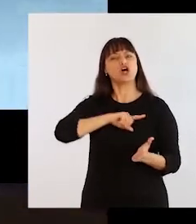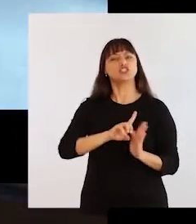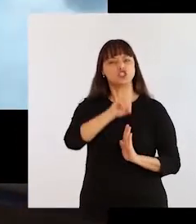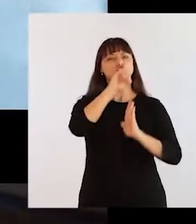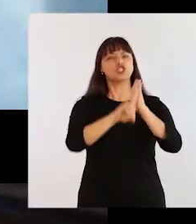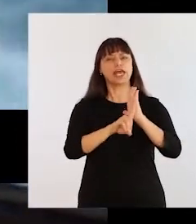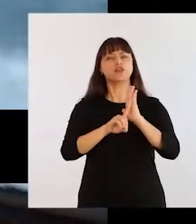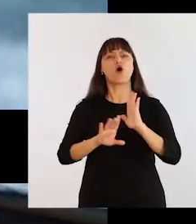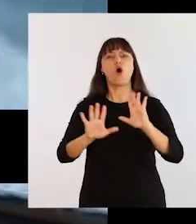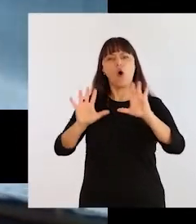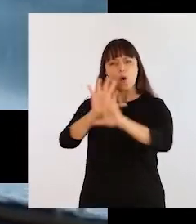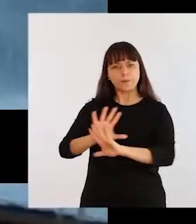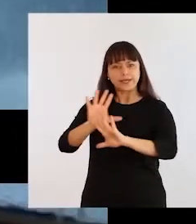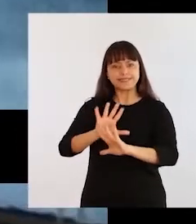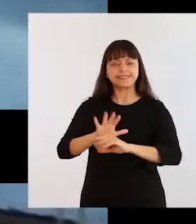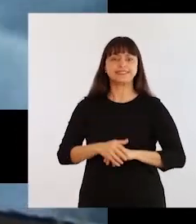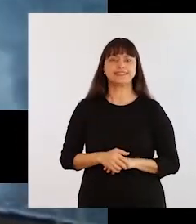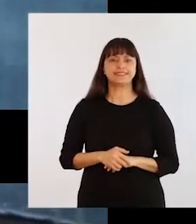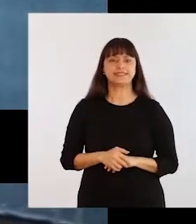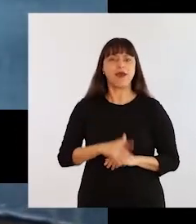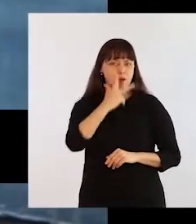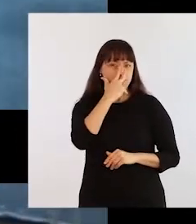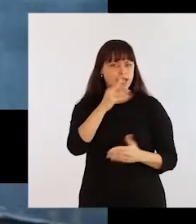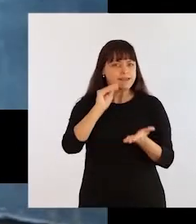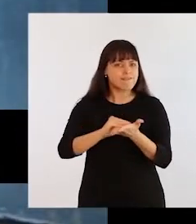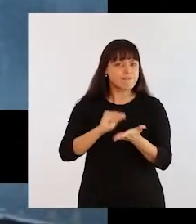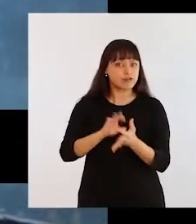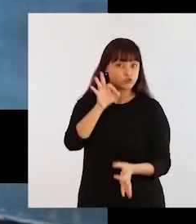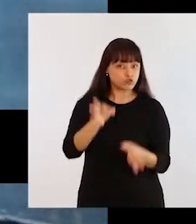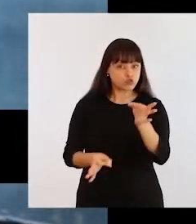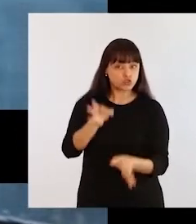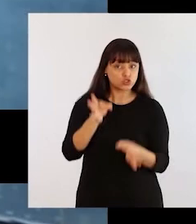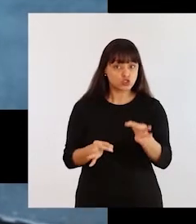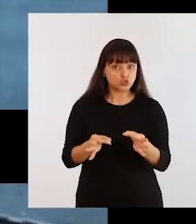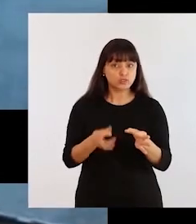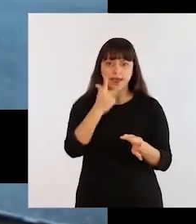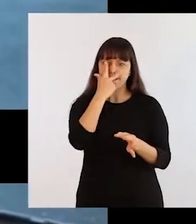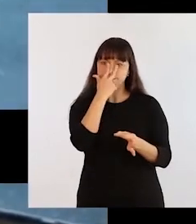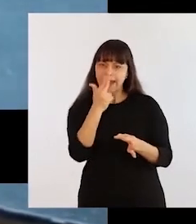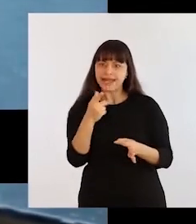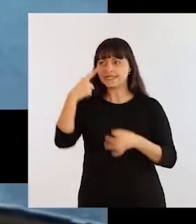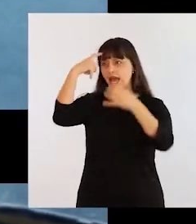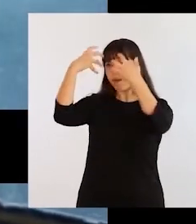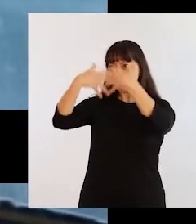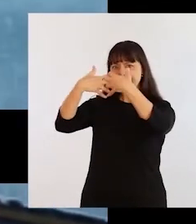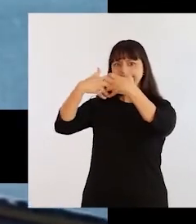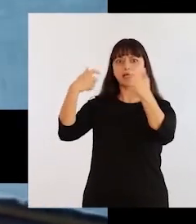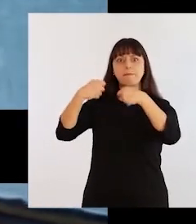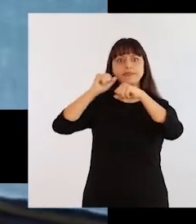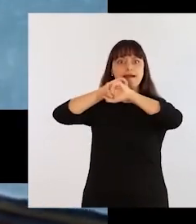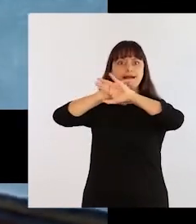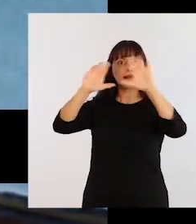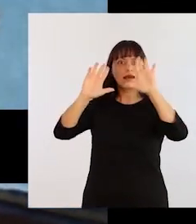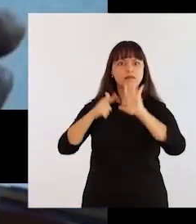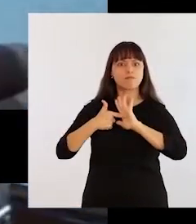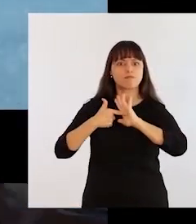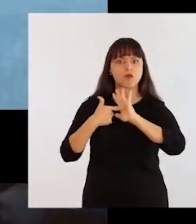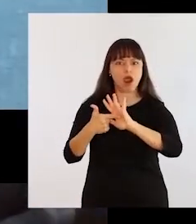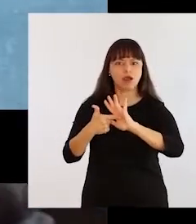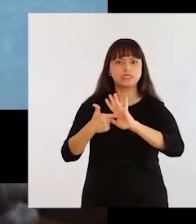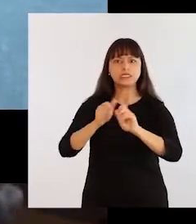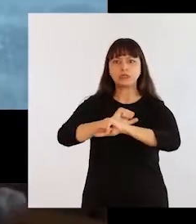l'opacité. Il y a une injustice fondamentale à ce que la projection de